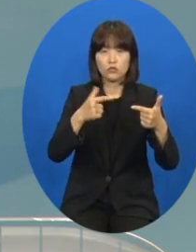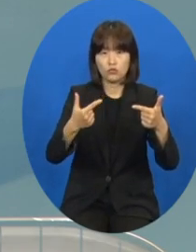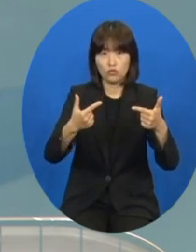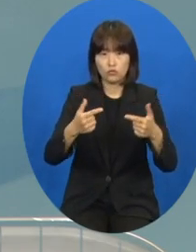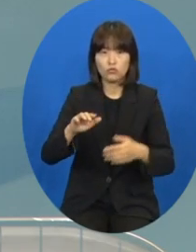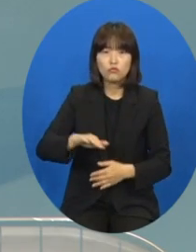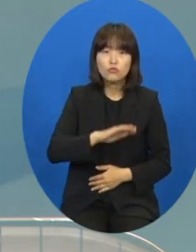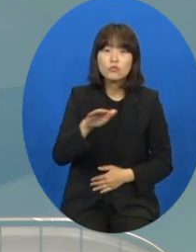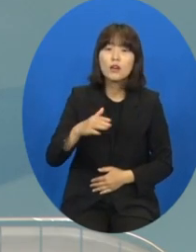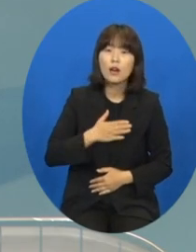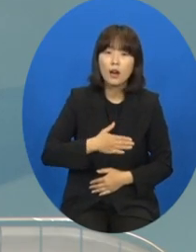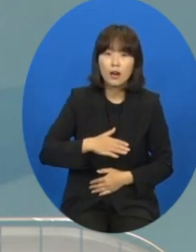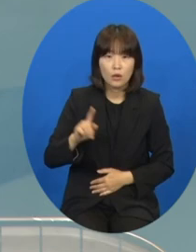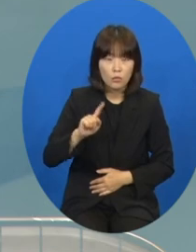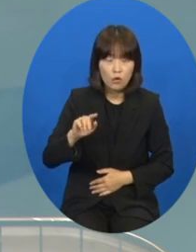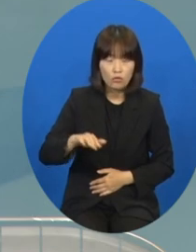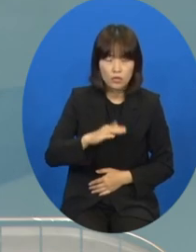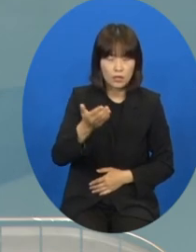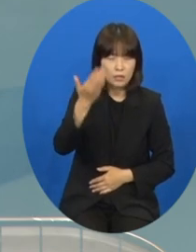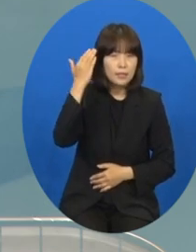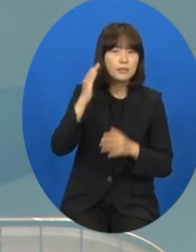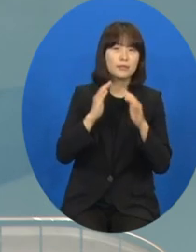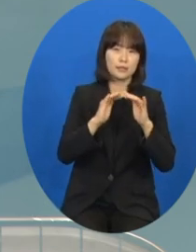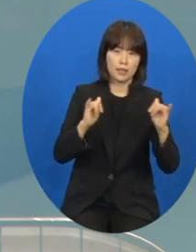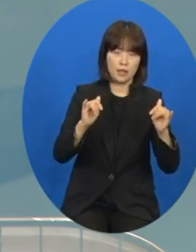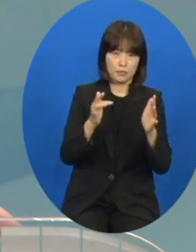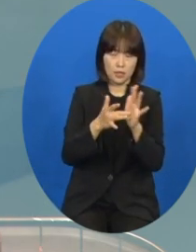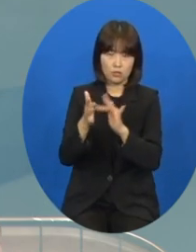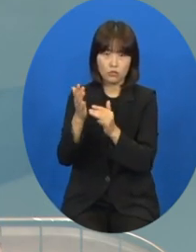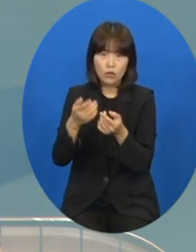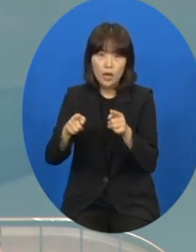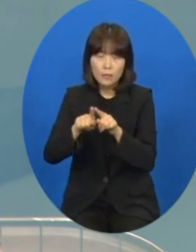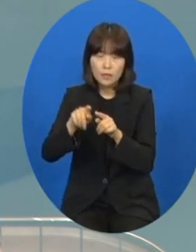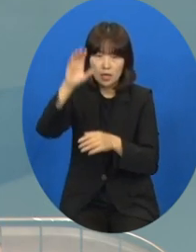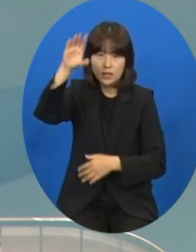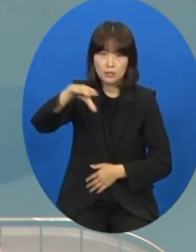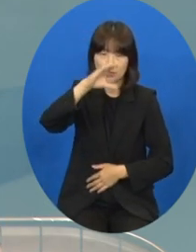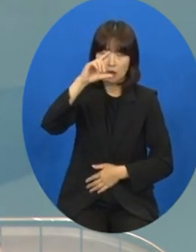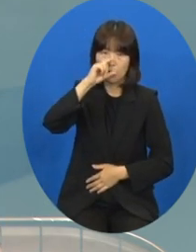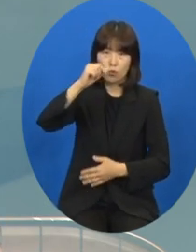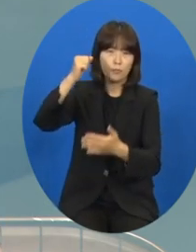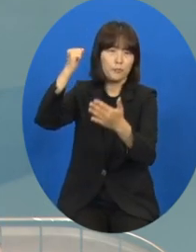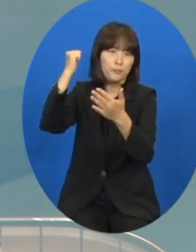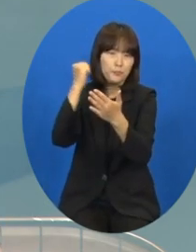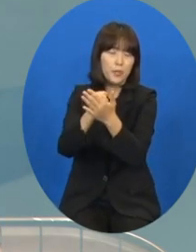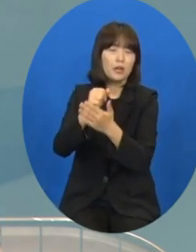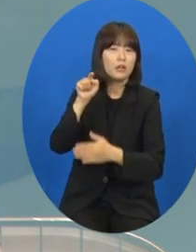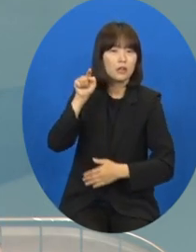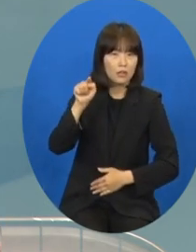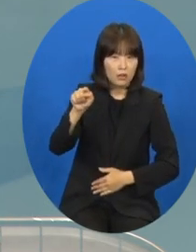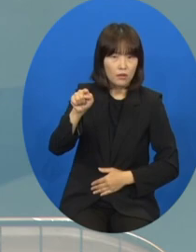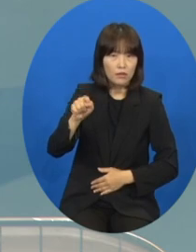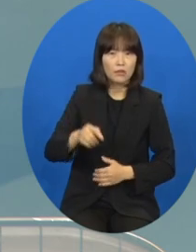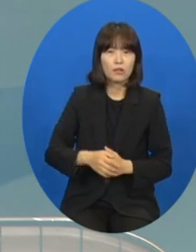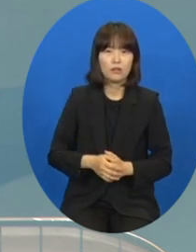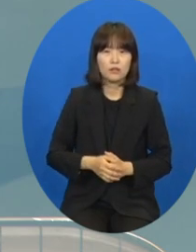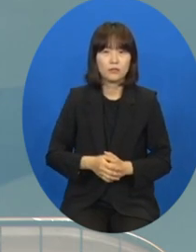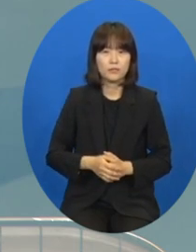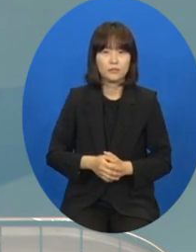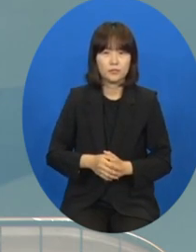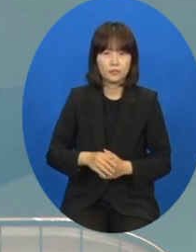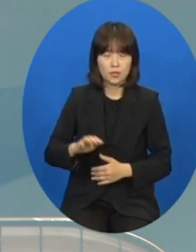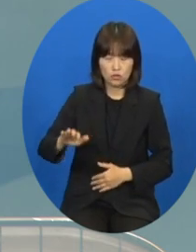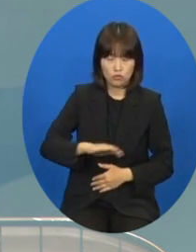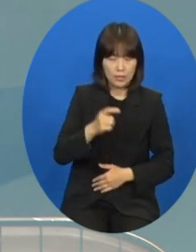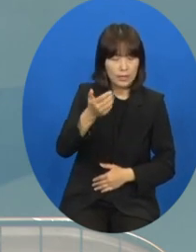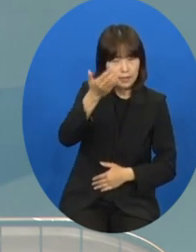우리가 알거니와 우리 옛사람이 예수와 함께 십자가에 못 박힌 것은 우리 옛사람이